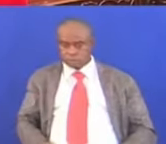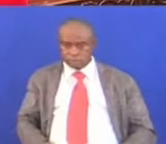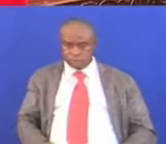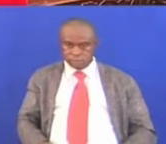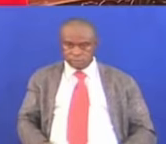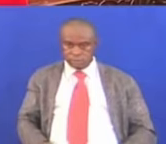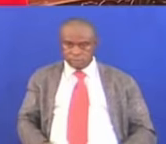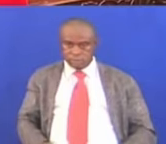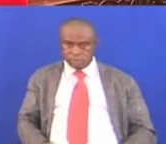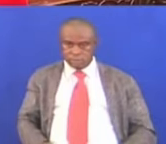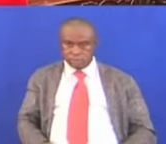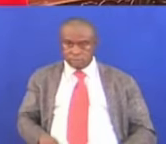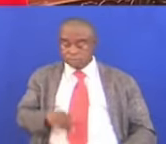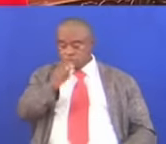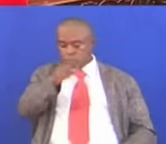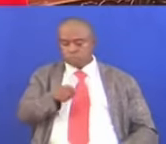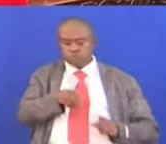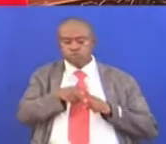kemi